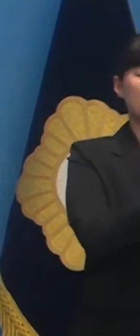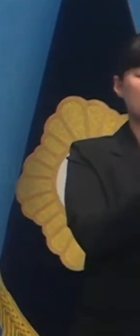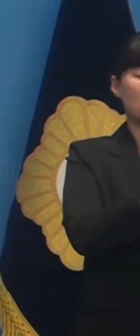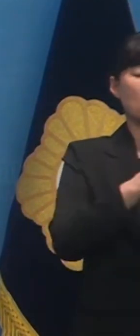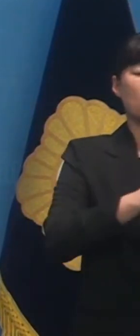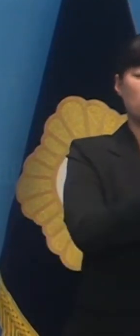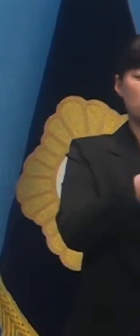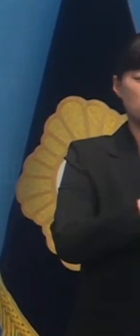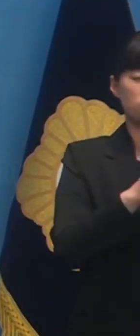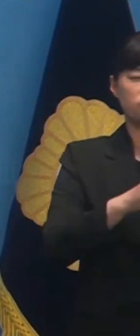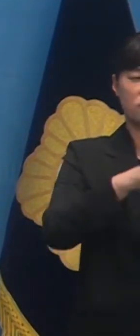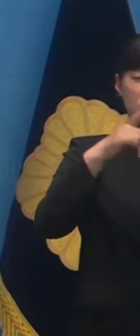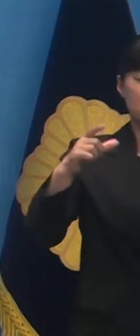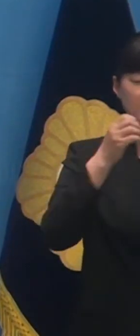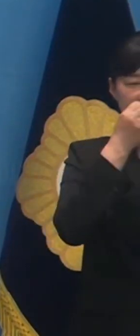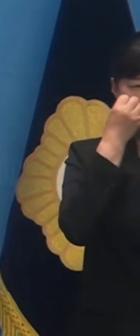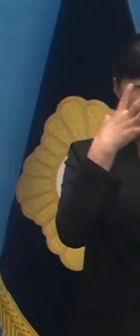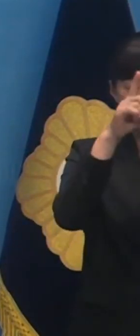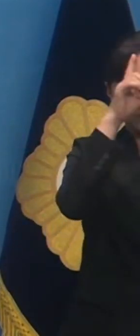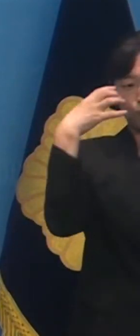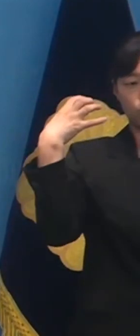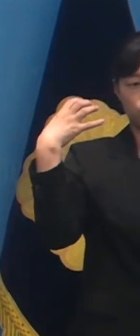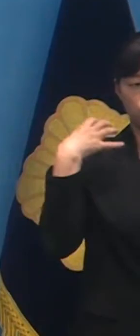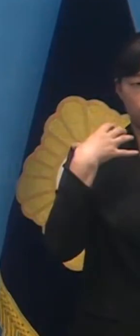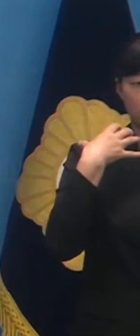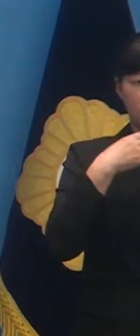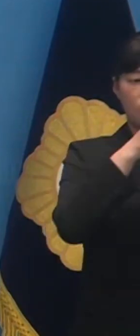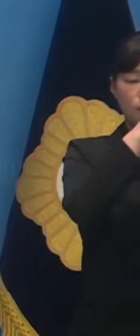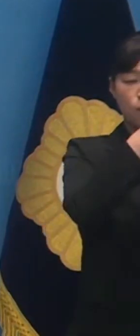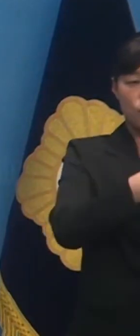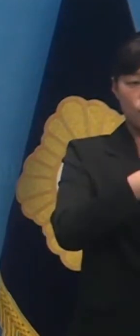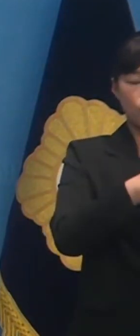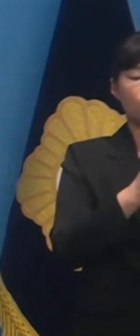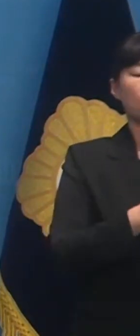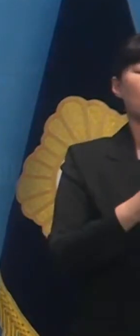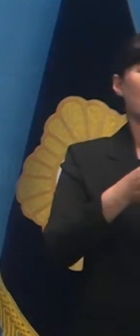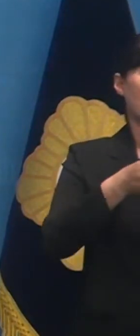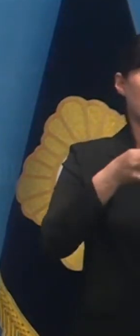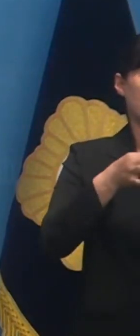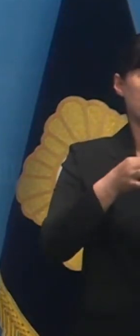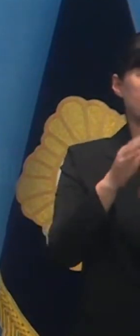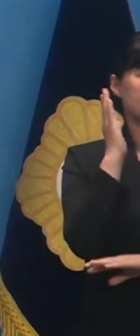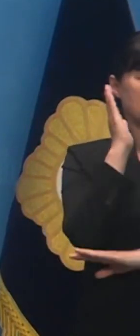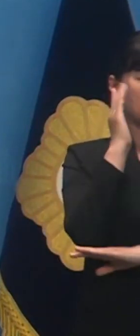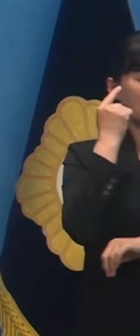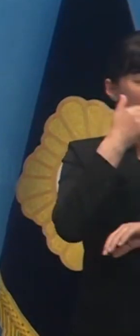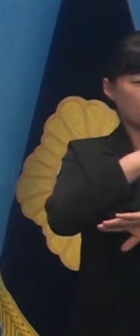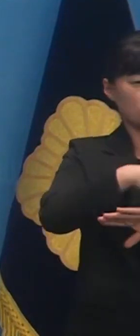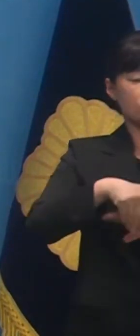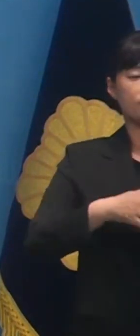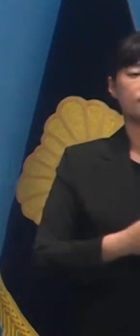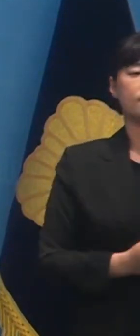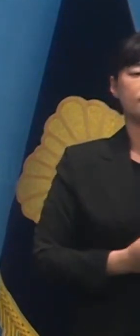경제 확산과 새 정부의 플랫폼 정책 과제 세미나를 진행할 예정입니다.